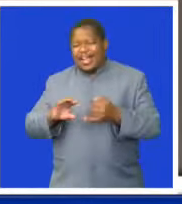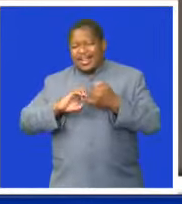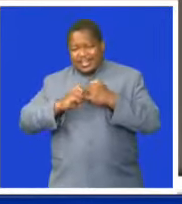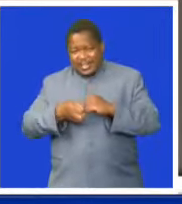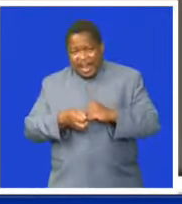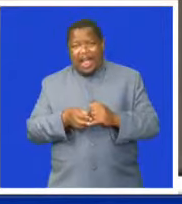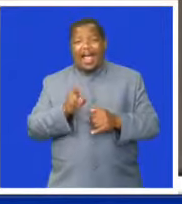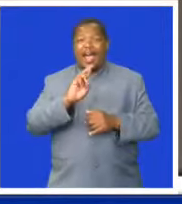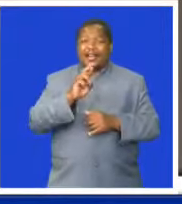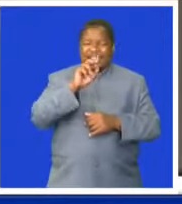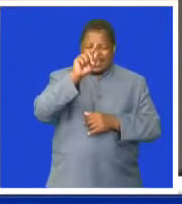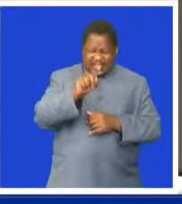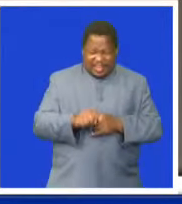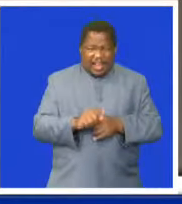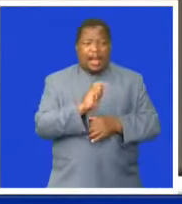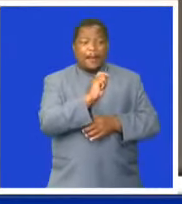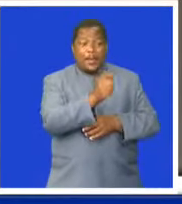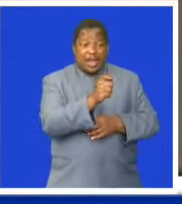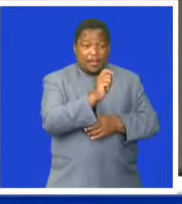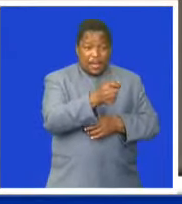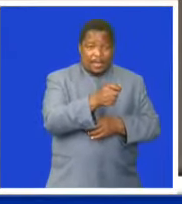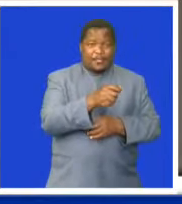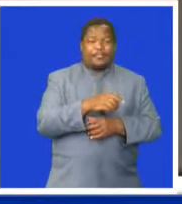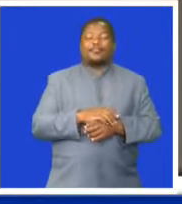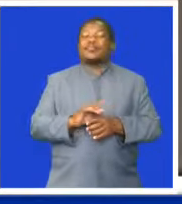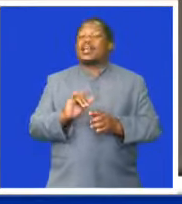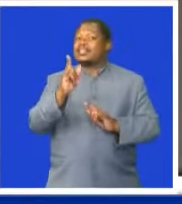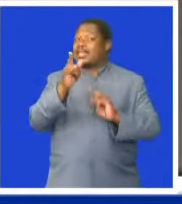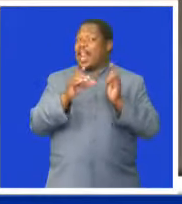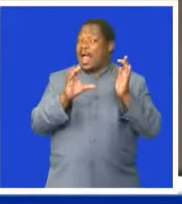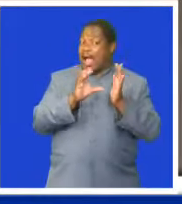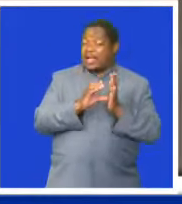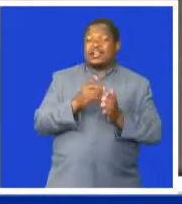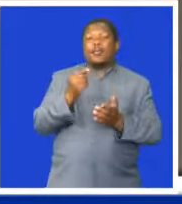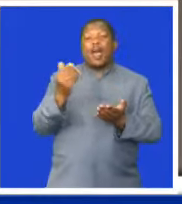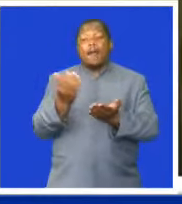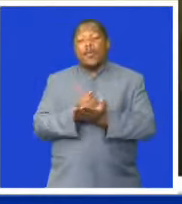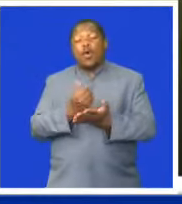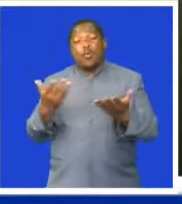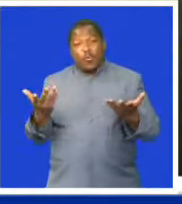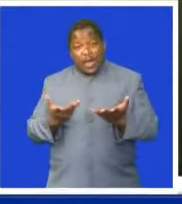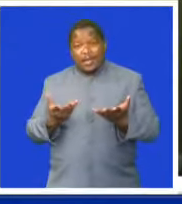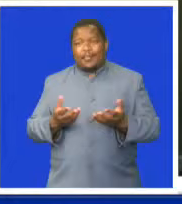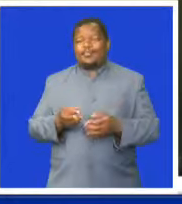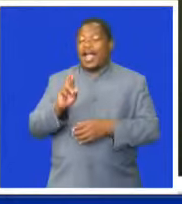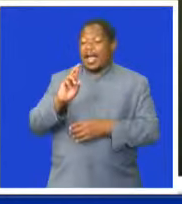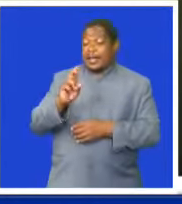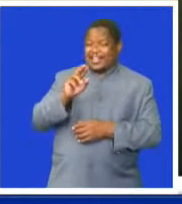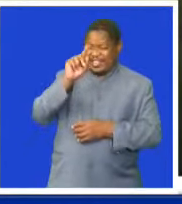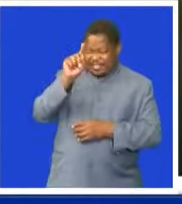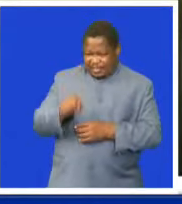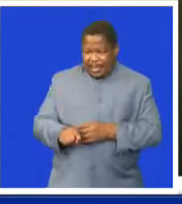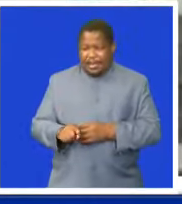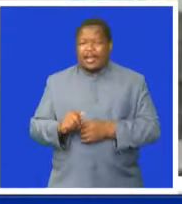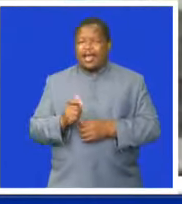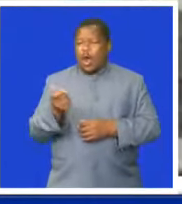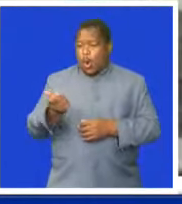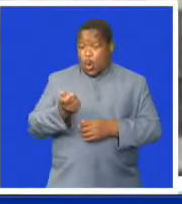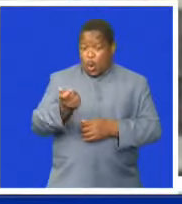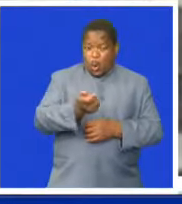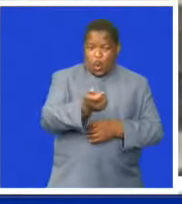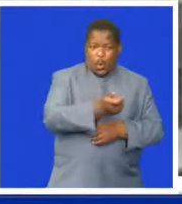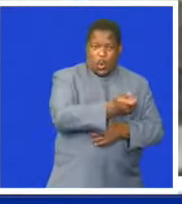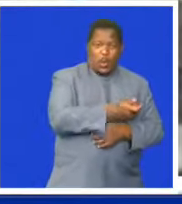umthombo wekuthola imali wethu lomkhulu kukoleka ema-rates etakhamitini. Umqondisi wetimafa khona ke edolobheni mfana futhi